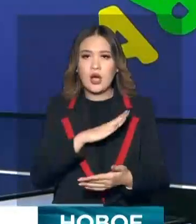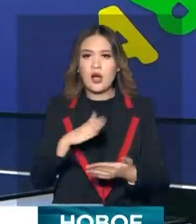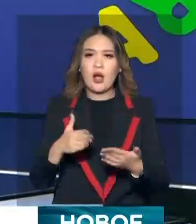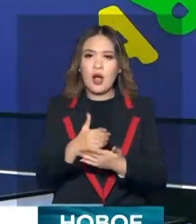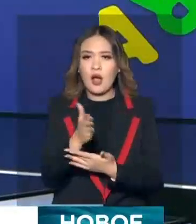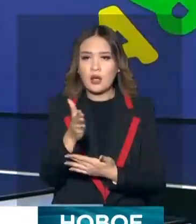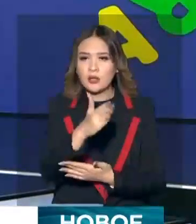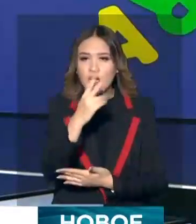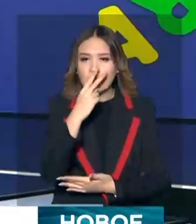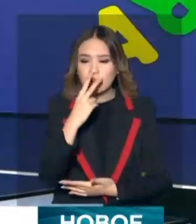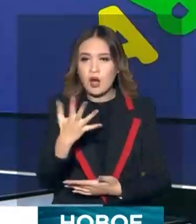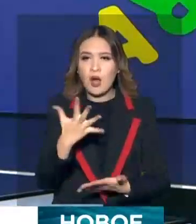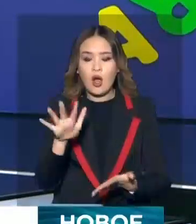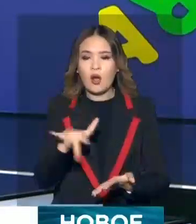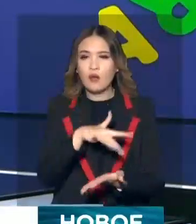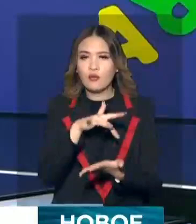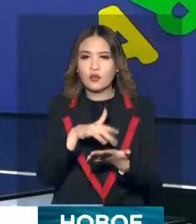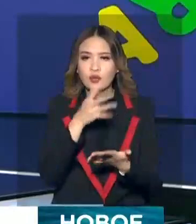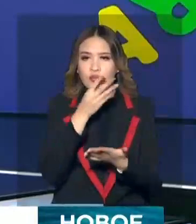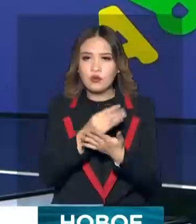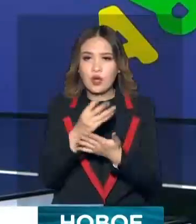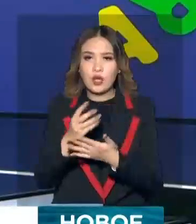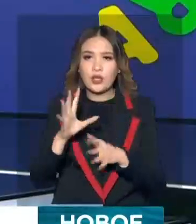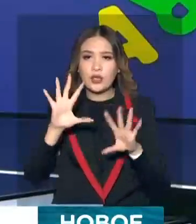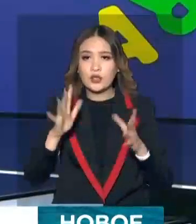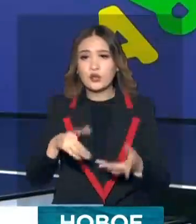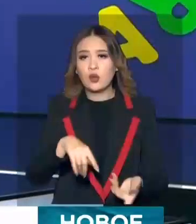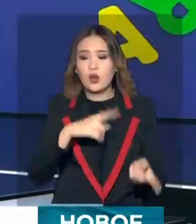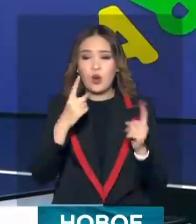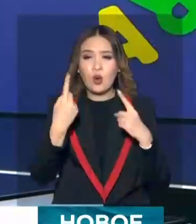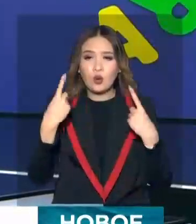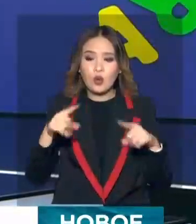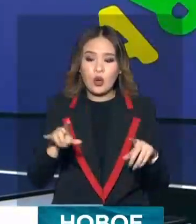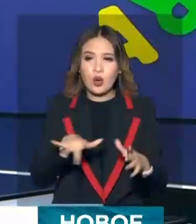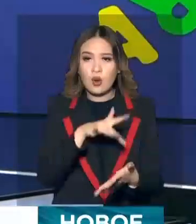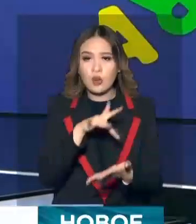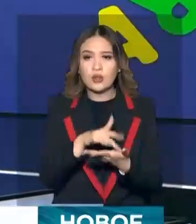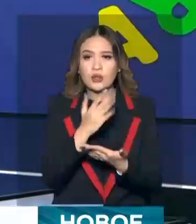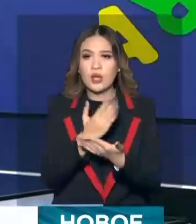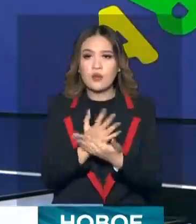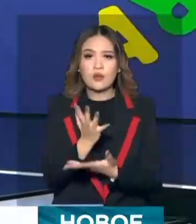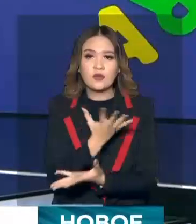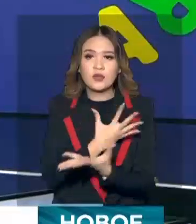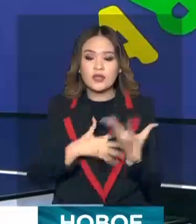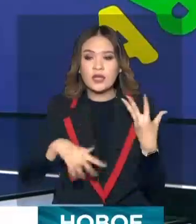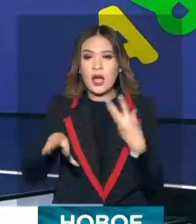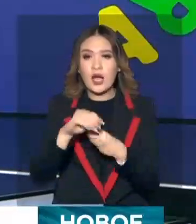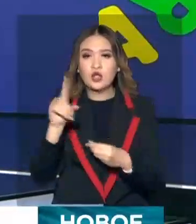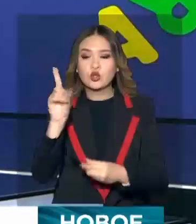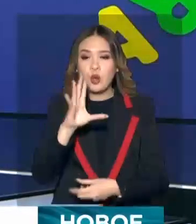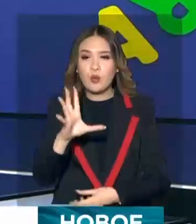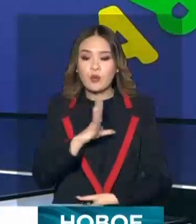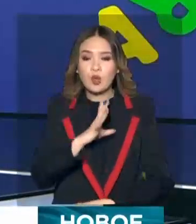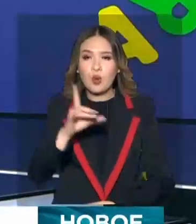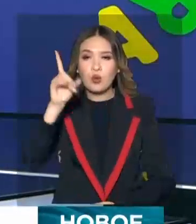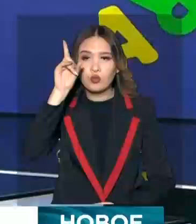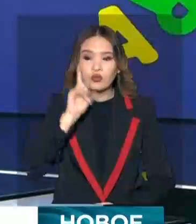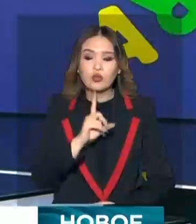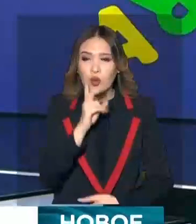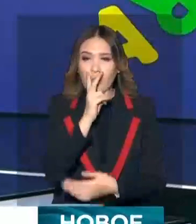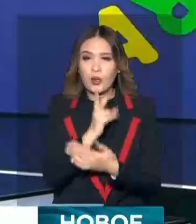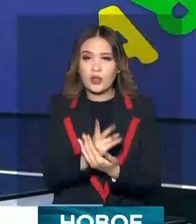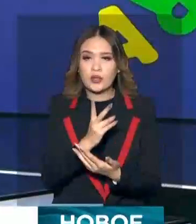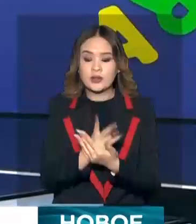вот определенного города и так далее. Если собирается переехать в другой город, точно так же. То есть, значит, вся информация, чтобы была доступна